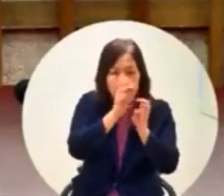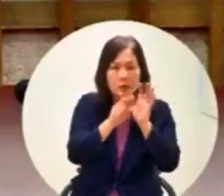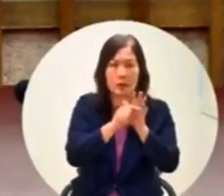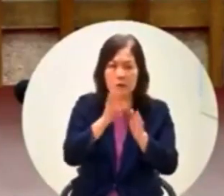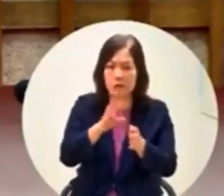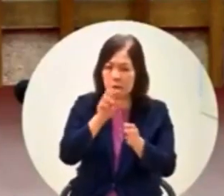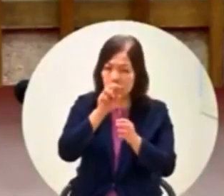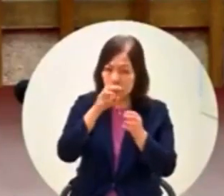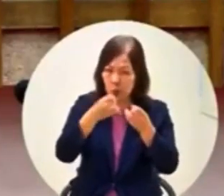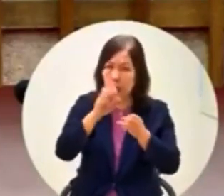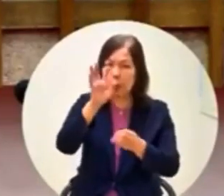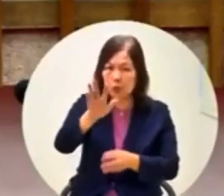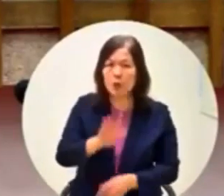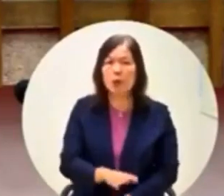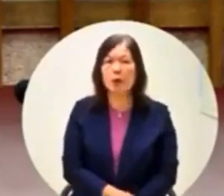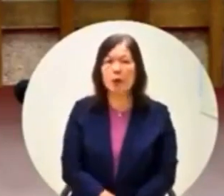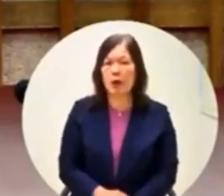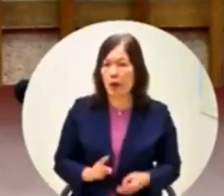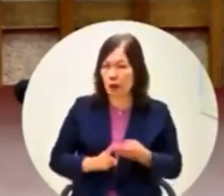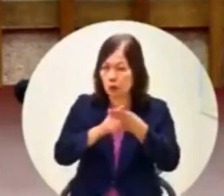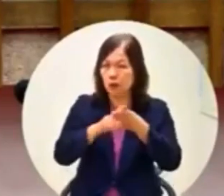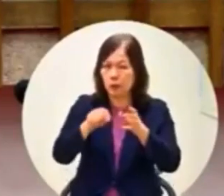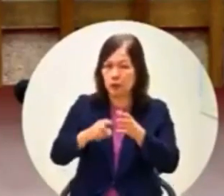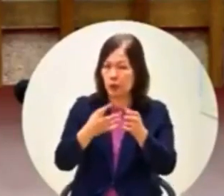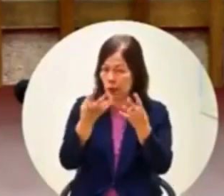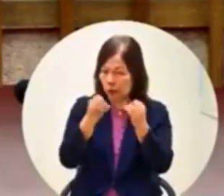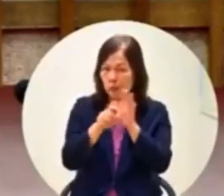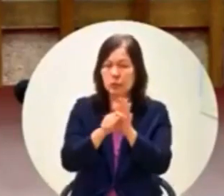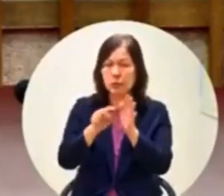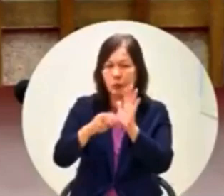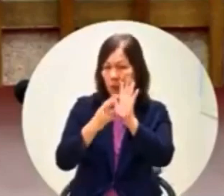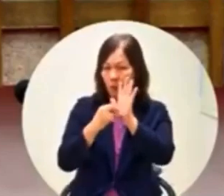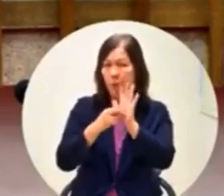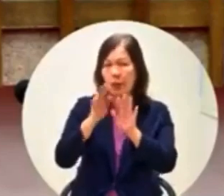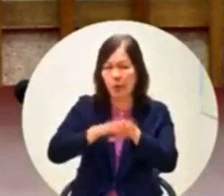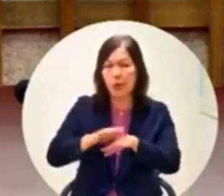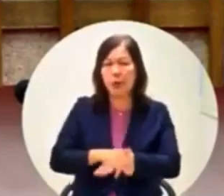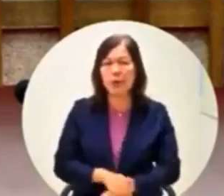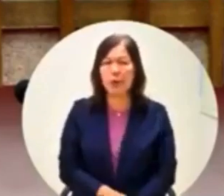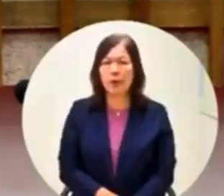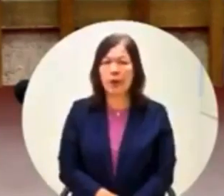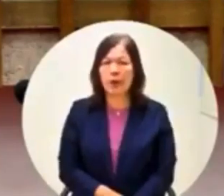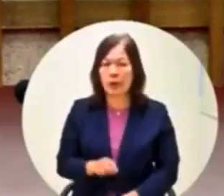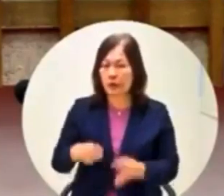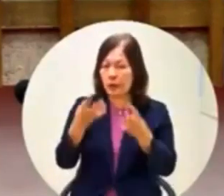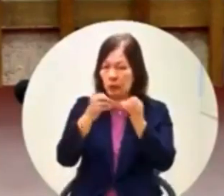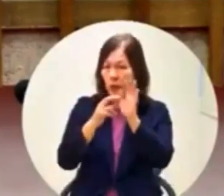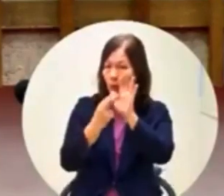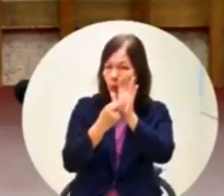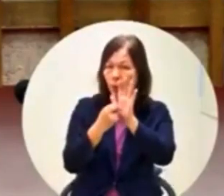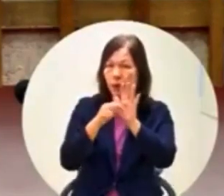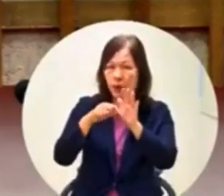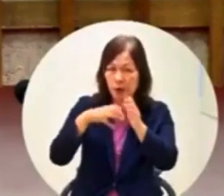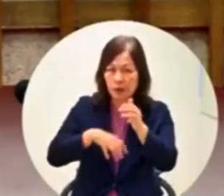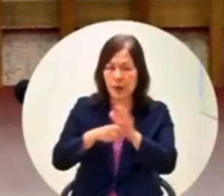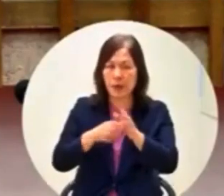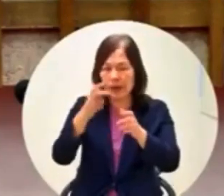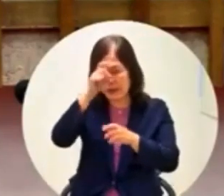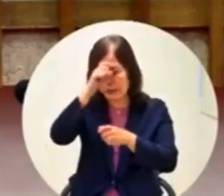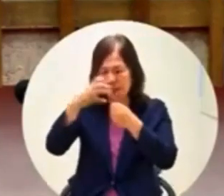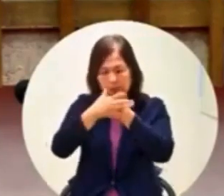相信这个主体的数据它会讲话，可是在这个数据讲话，我希望环保局我们